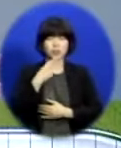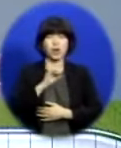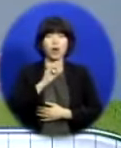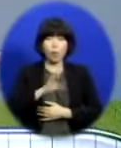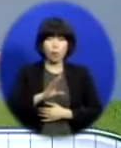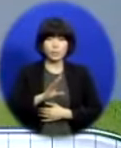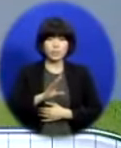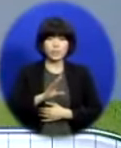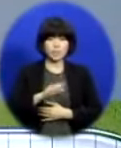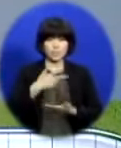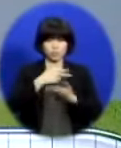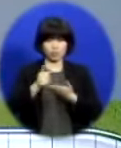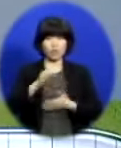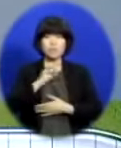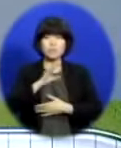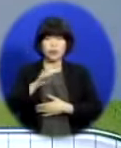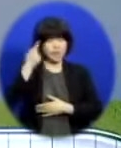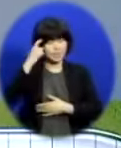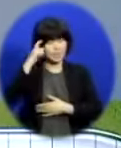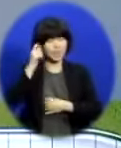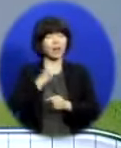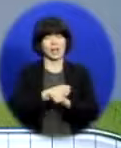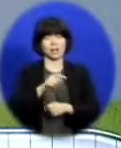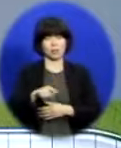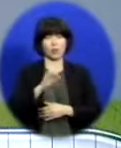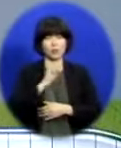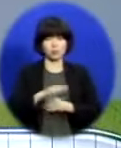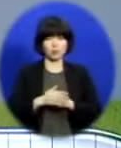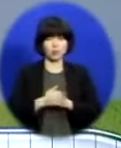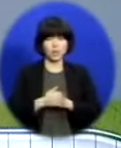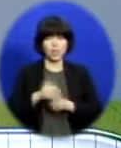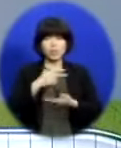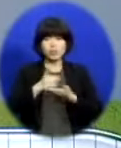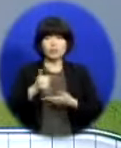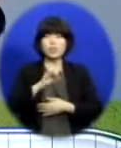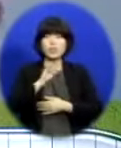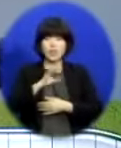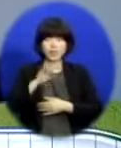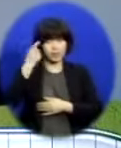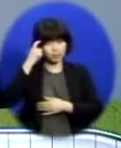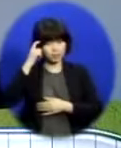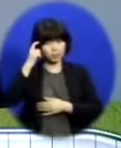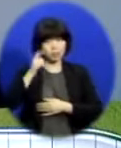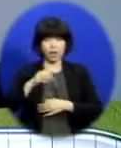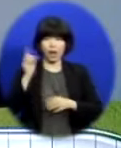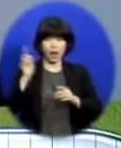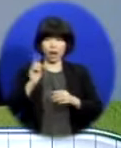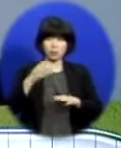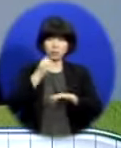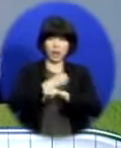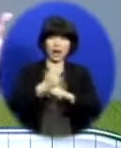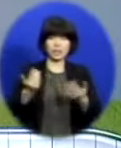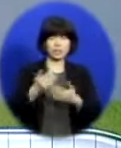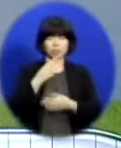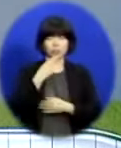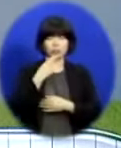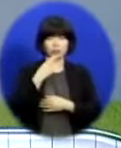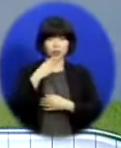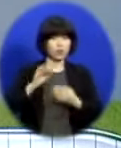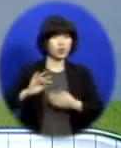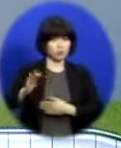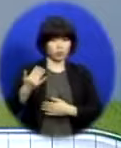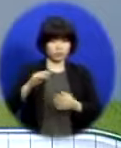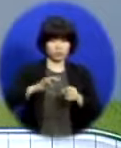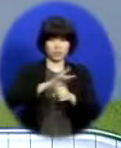오직 주님만 생각하는 거 주님 생각하는 거 외에는 아무것도 할게 없어요 요즘